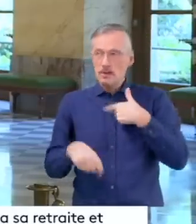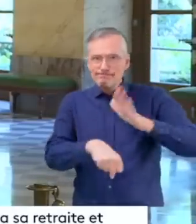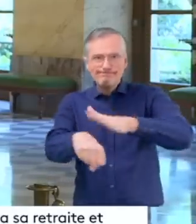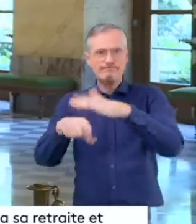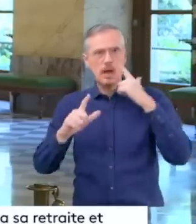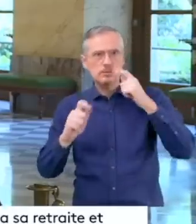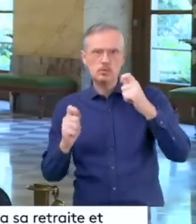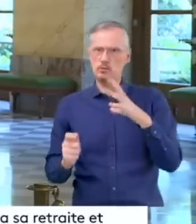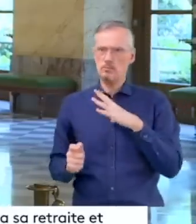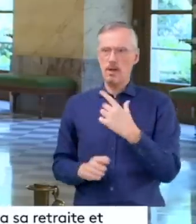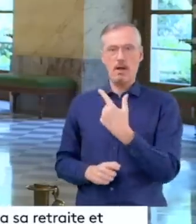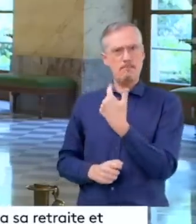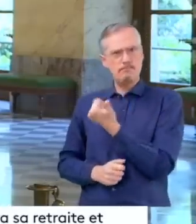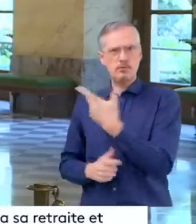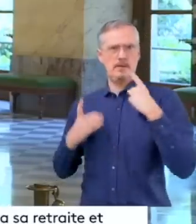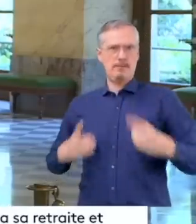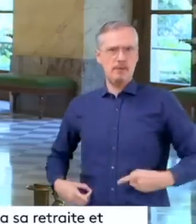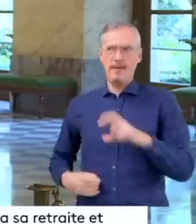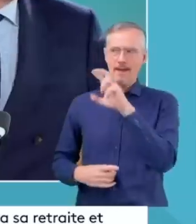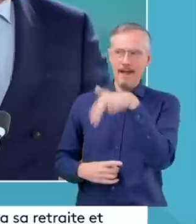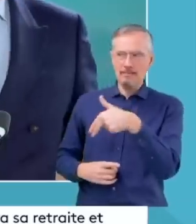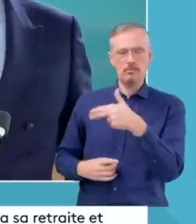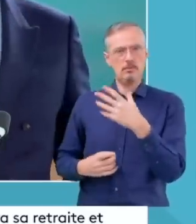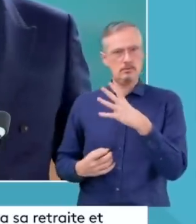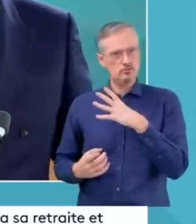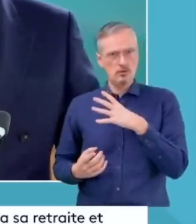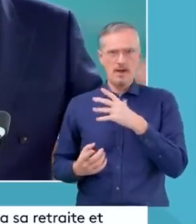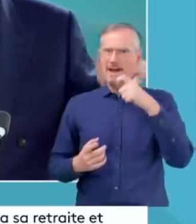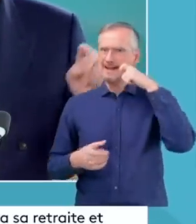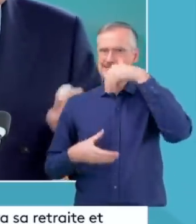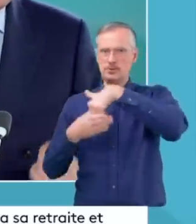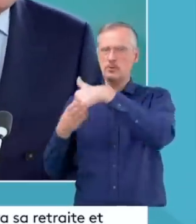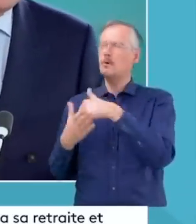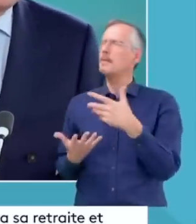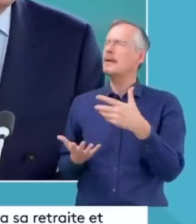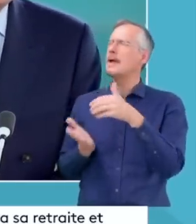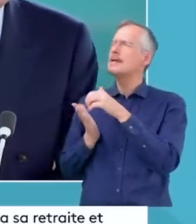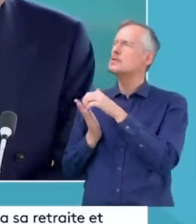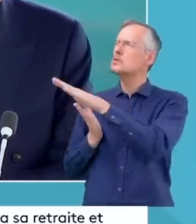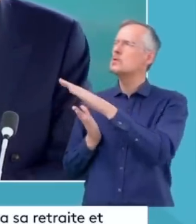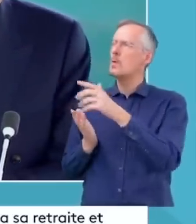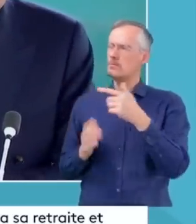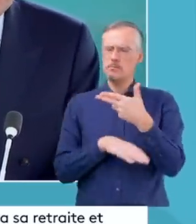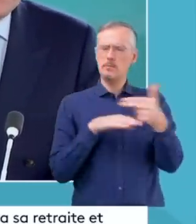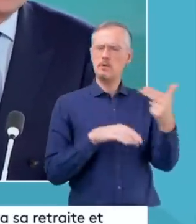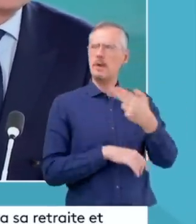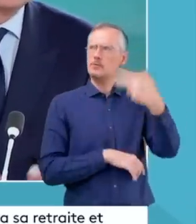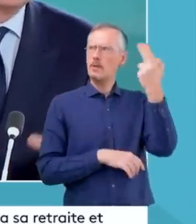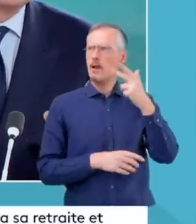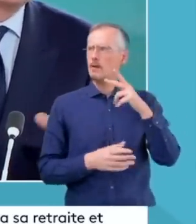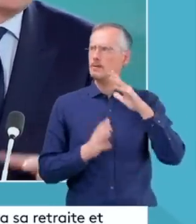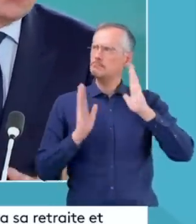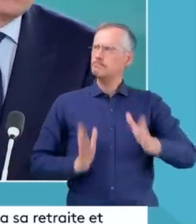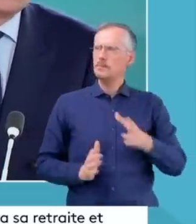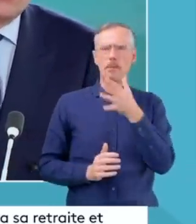Rassemblement national qui ont tenu des propos racistes. Vous avez parlé d'exclusion. Je ne suis pas sûr que ce soit une sanction qui puisse être décidée par le bureau national. Il y a